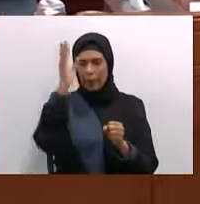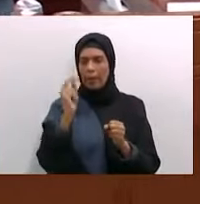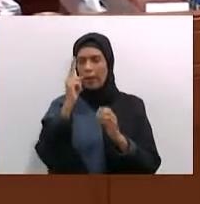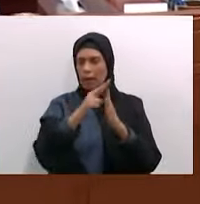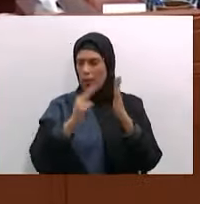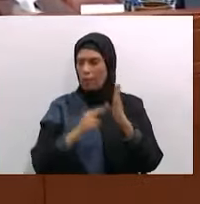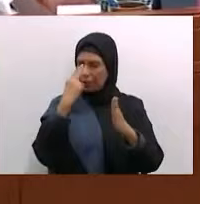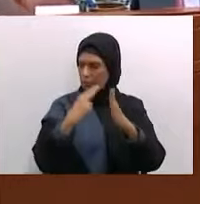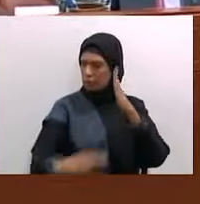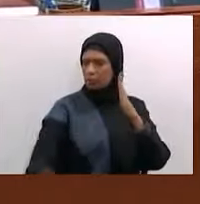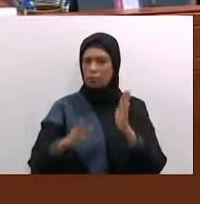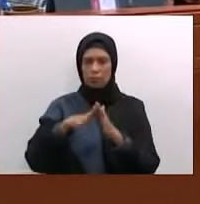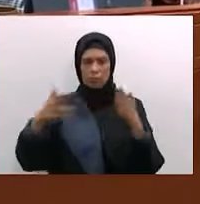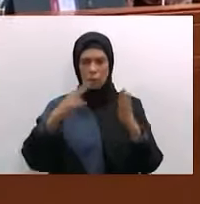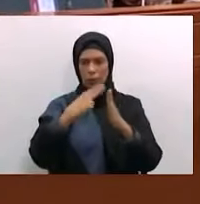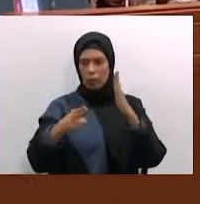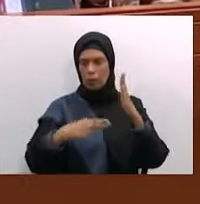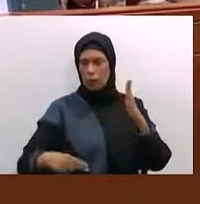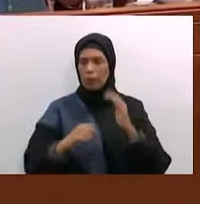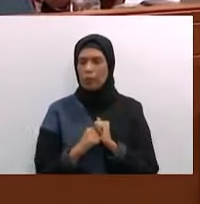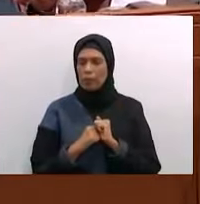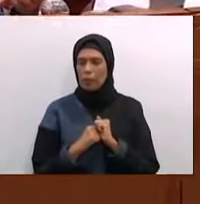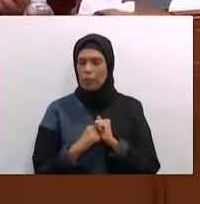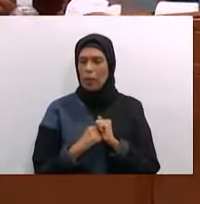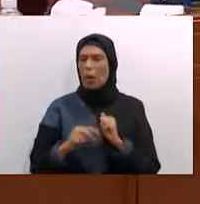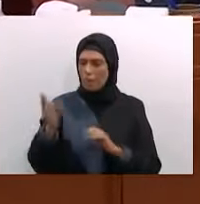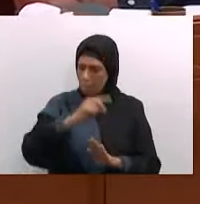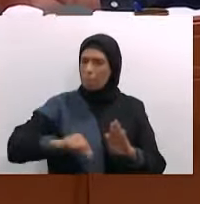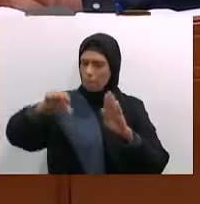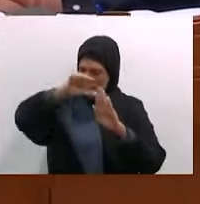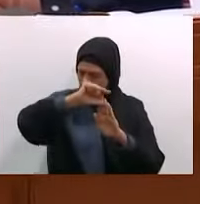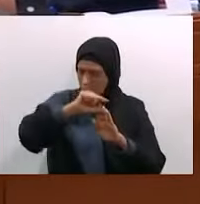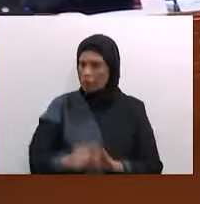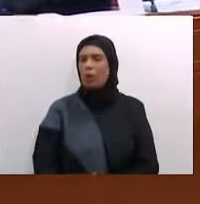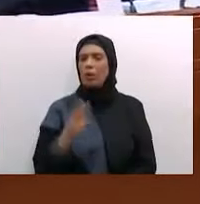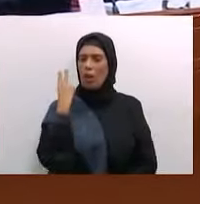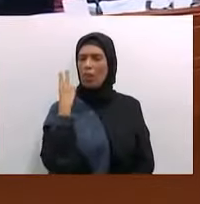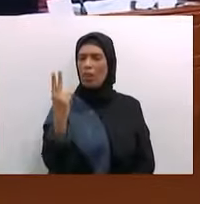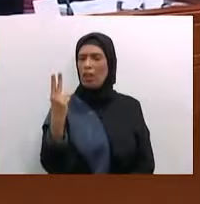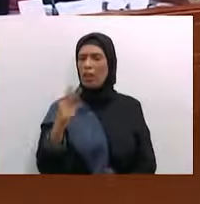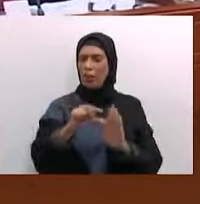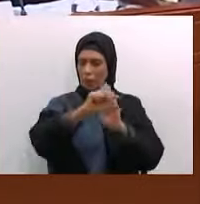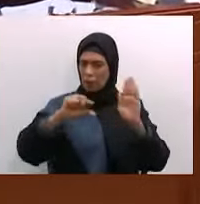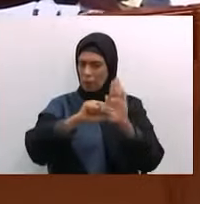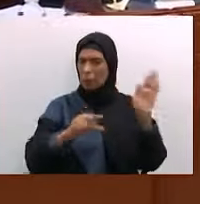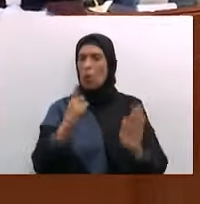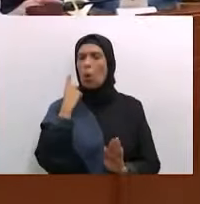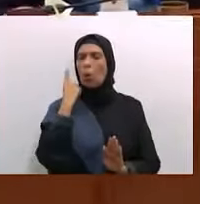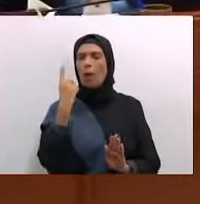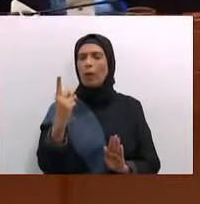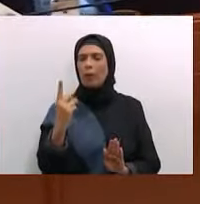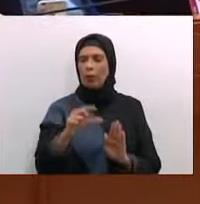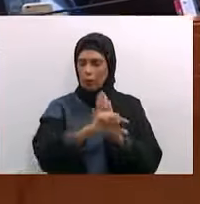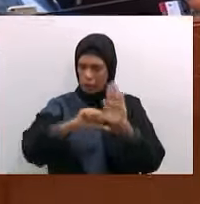الرقابة برصد حالات التأخير اللي تنتج طبعا نتيجة هذه الخلل، وهذه طبعا كله بيكون بهدف تصحيح